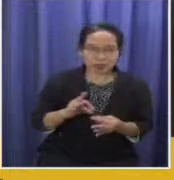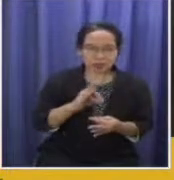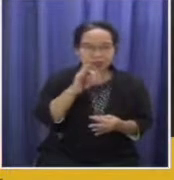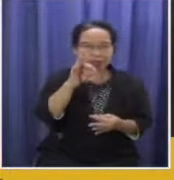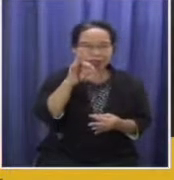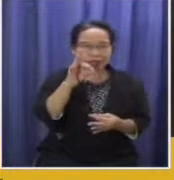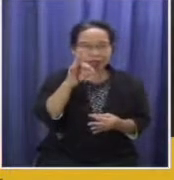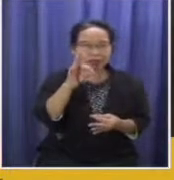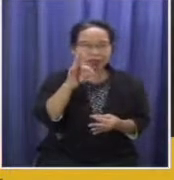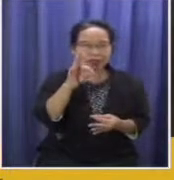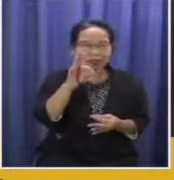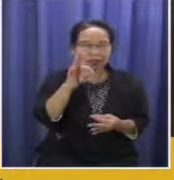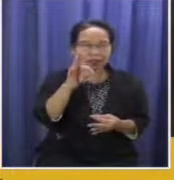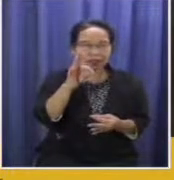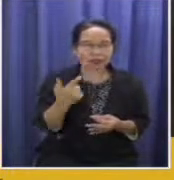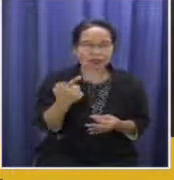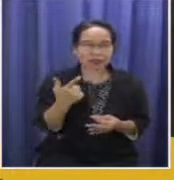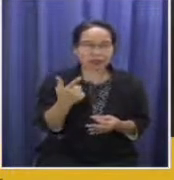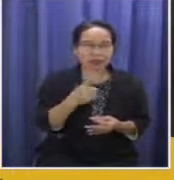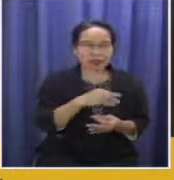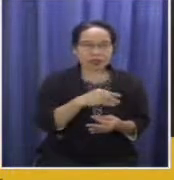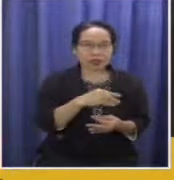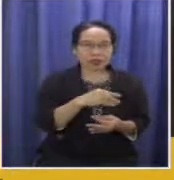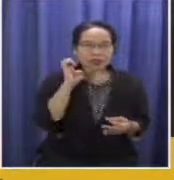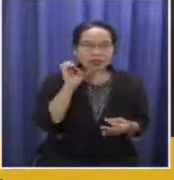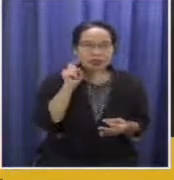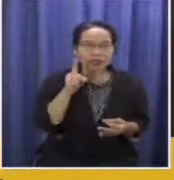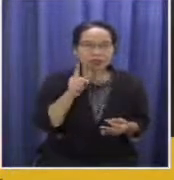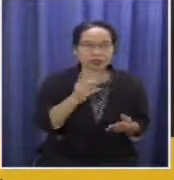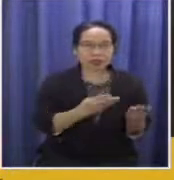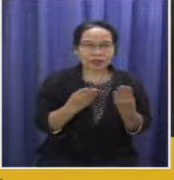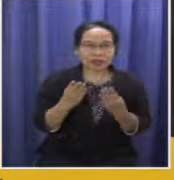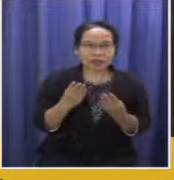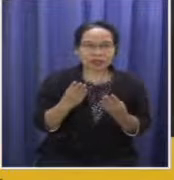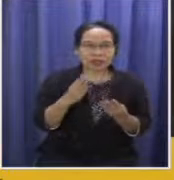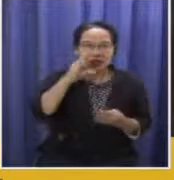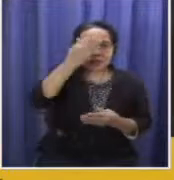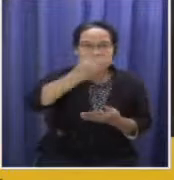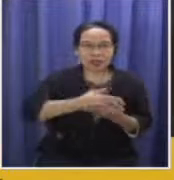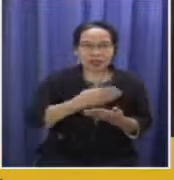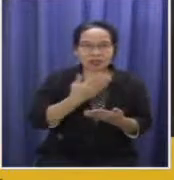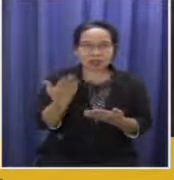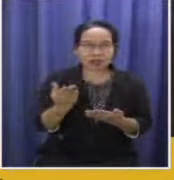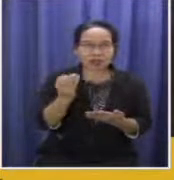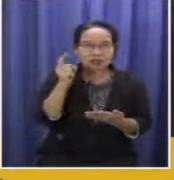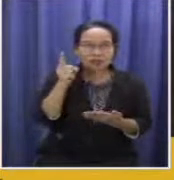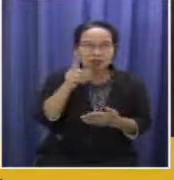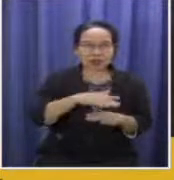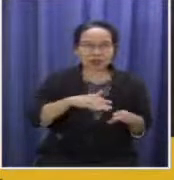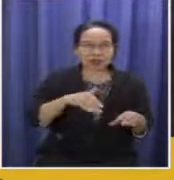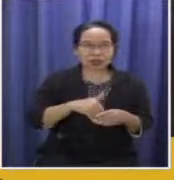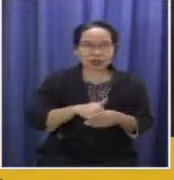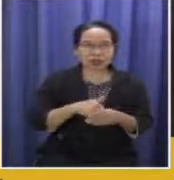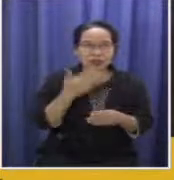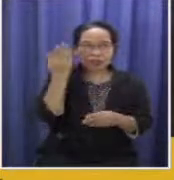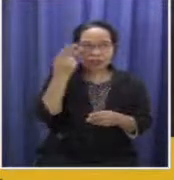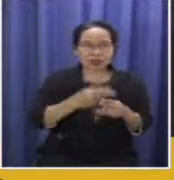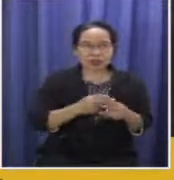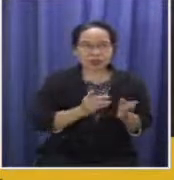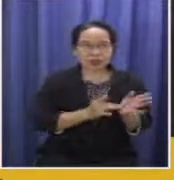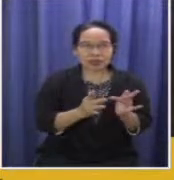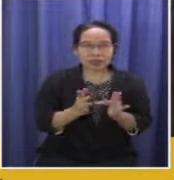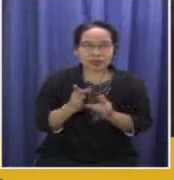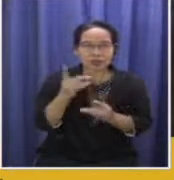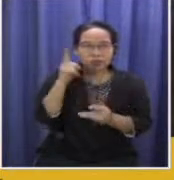हुनुहुन्छ। 21 तिनले एउटा पुत्र जन्माउने छिन् र तिनले उहाँको नाउँ येशू